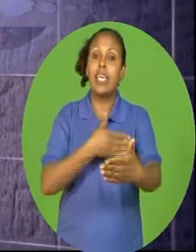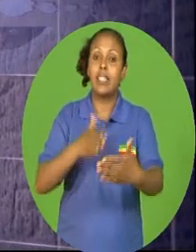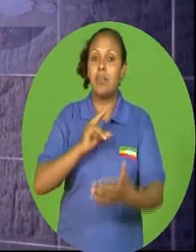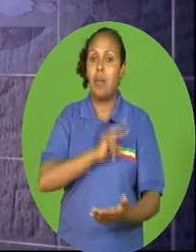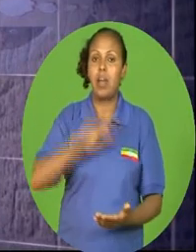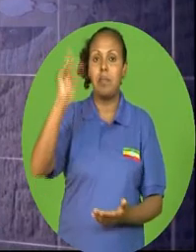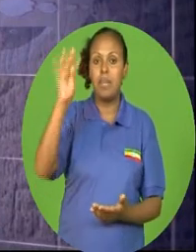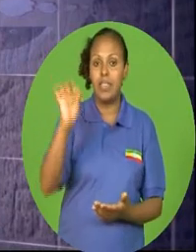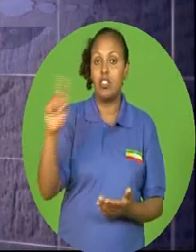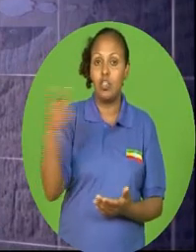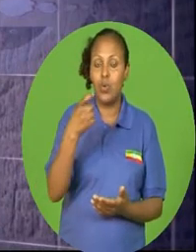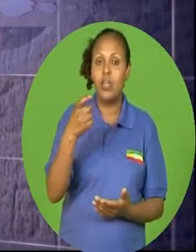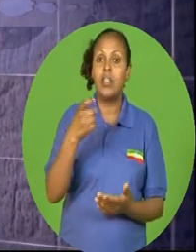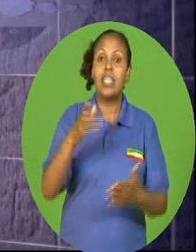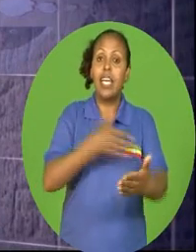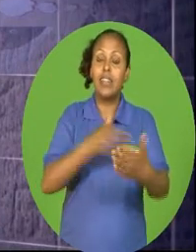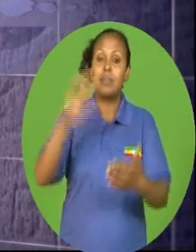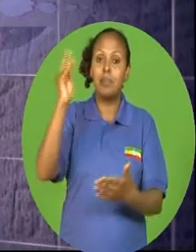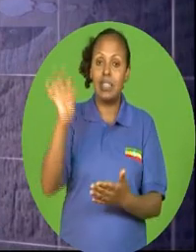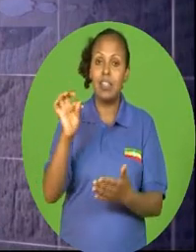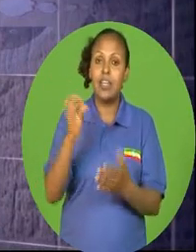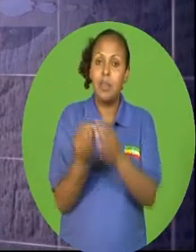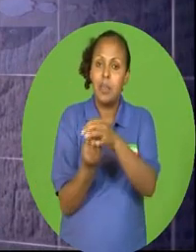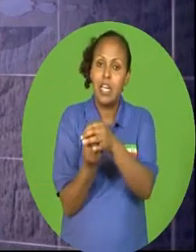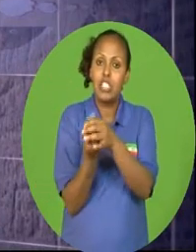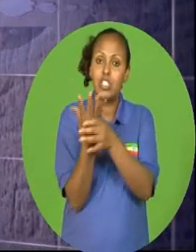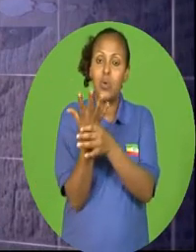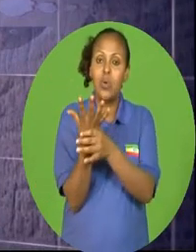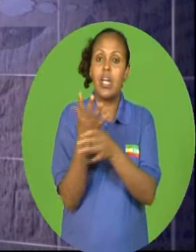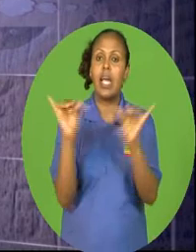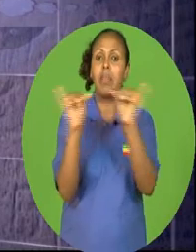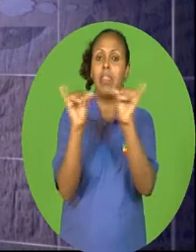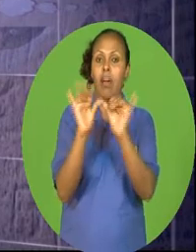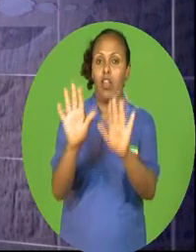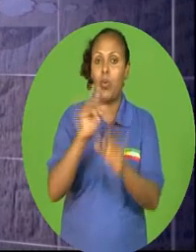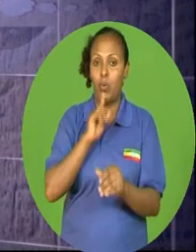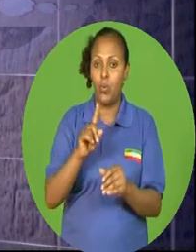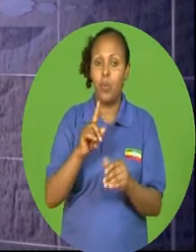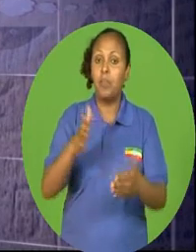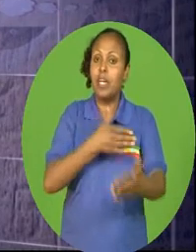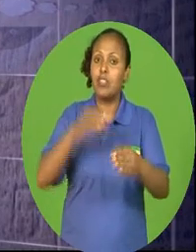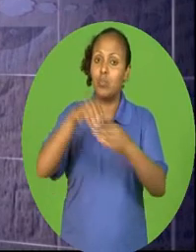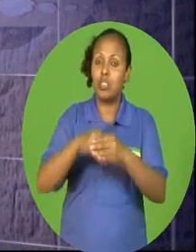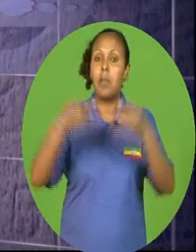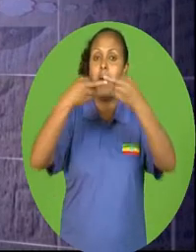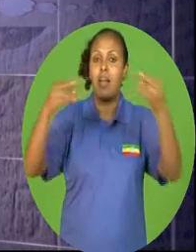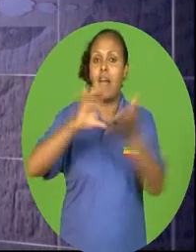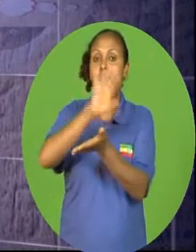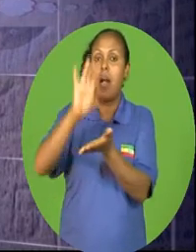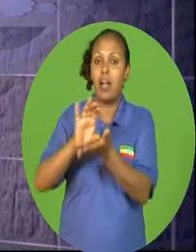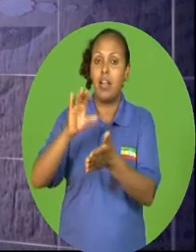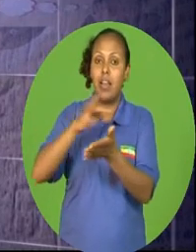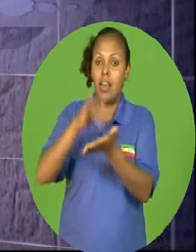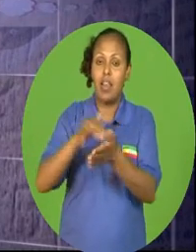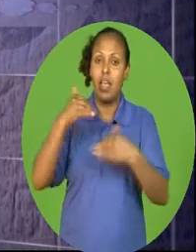ሌላው የግጥም ባህሪ ምት ሲሆን የግጥም ምቱ የሚመነጨው ከምጣኔው ነው። በግጥም ውስጥ